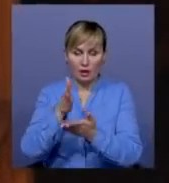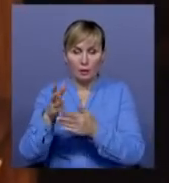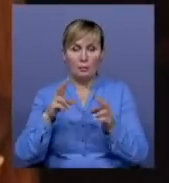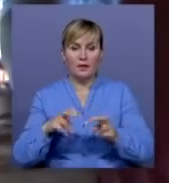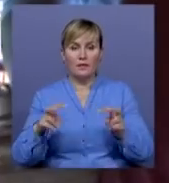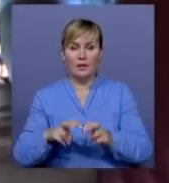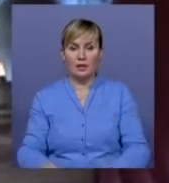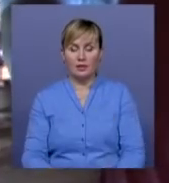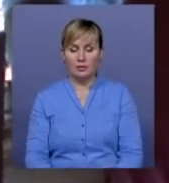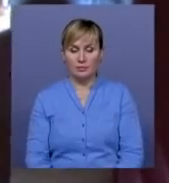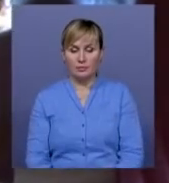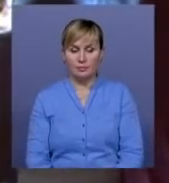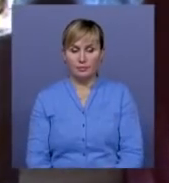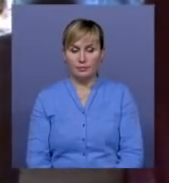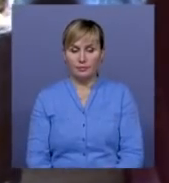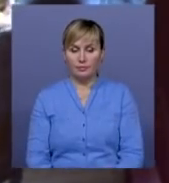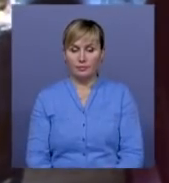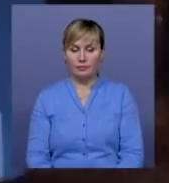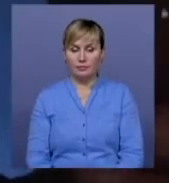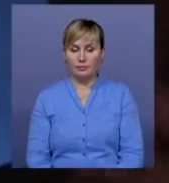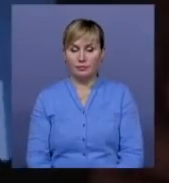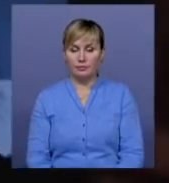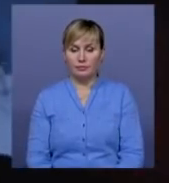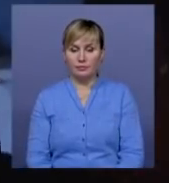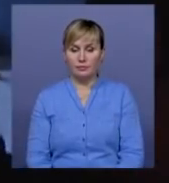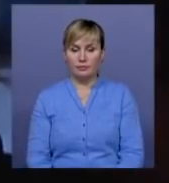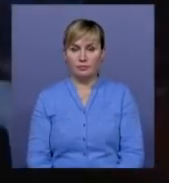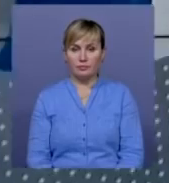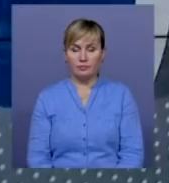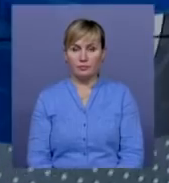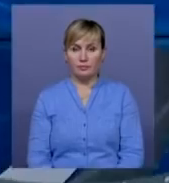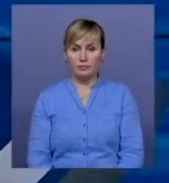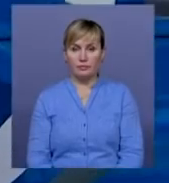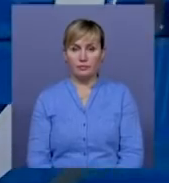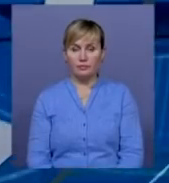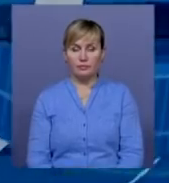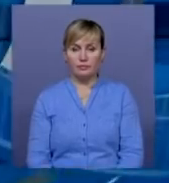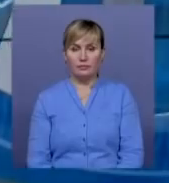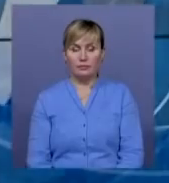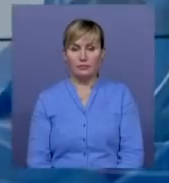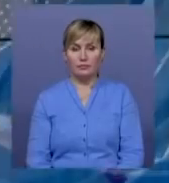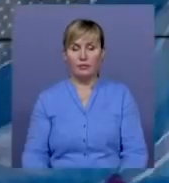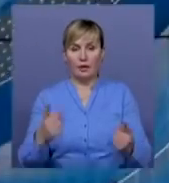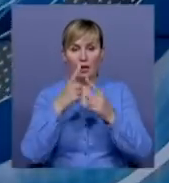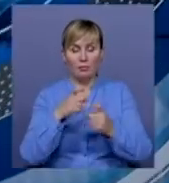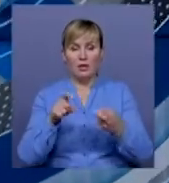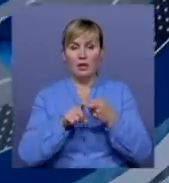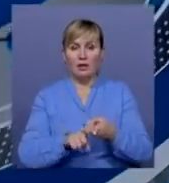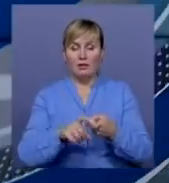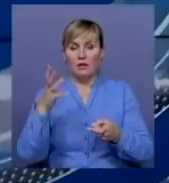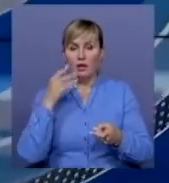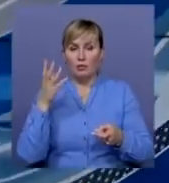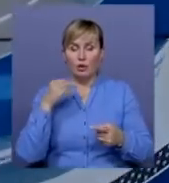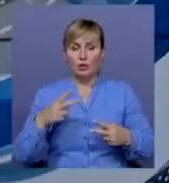Мирзалимова, Олжас Ергалими, Иржан Ербулатов, телеканал Алматы, Жамбылская область. На фоне объявленного карантина в Алматы